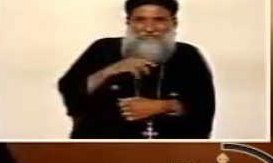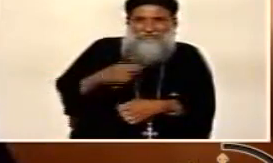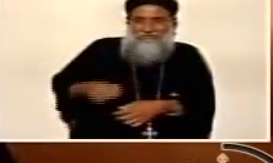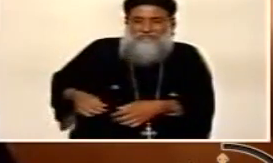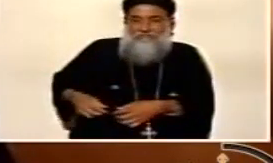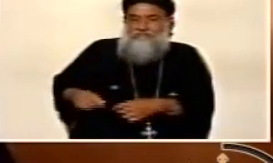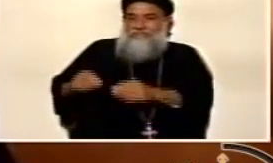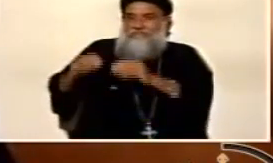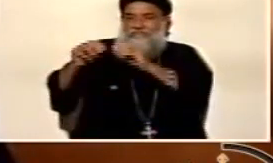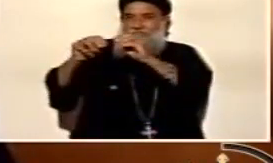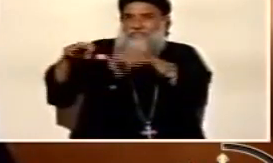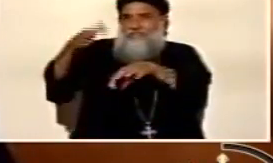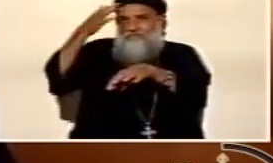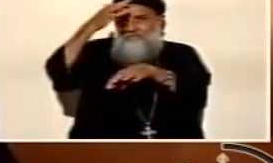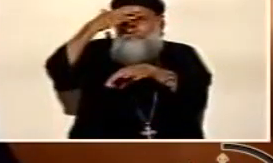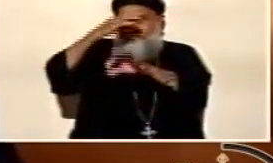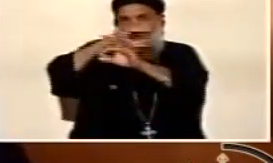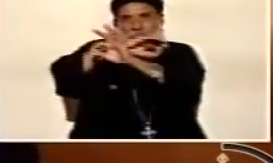شفاء